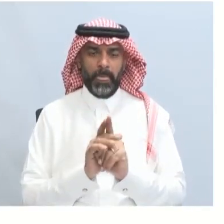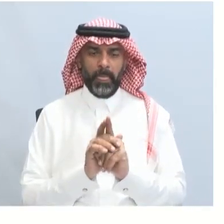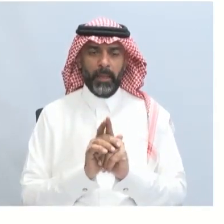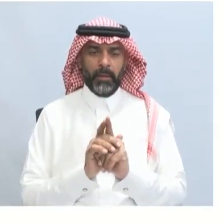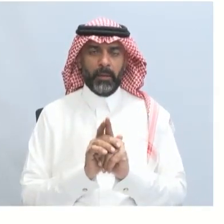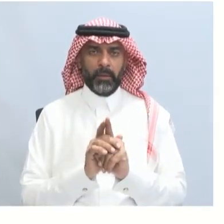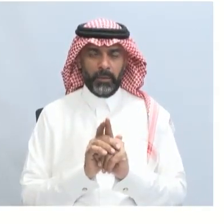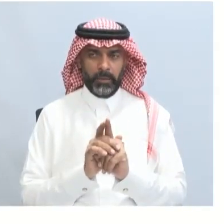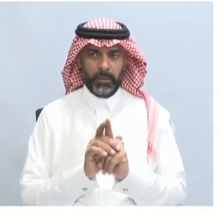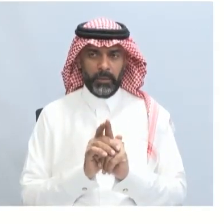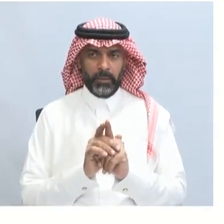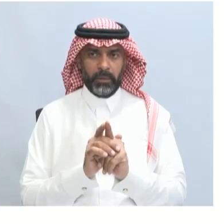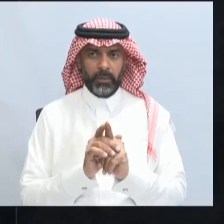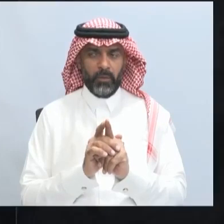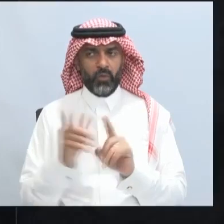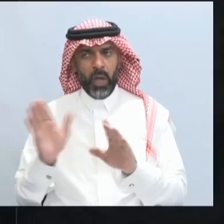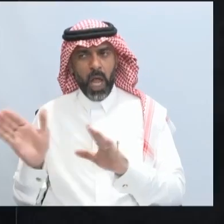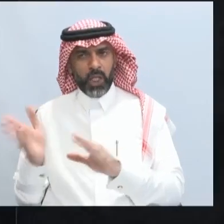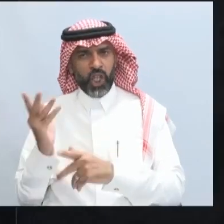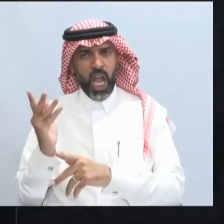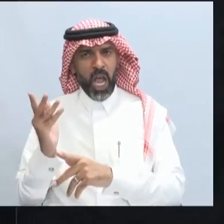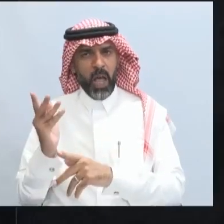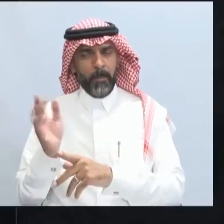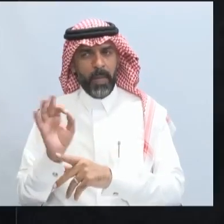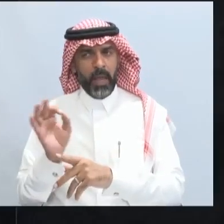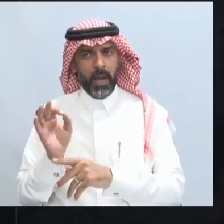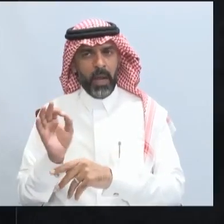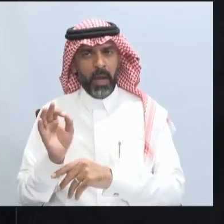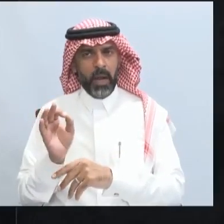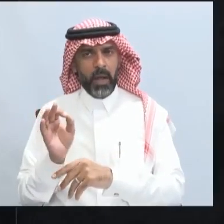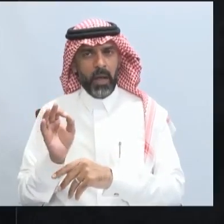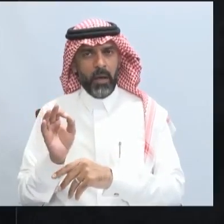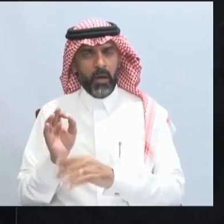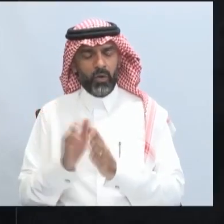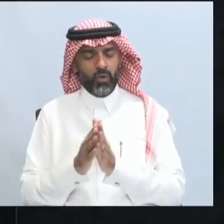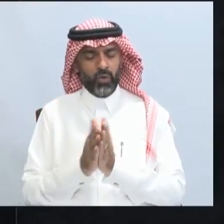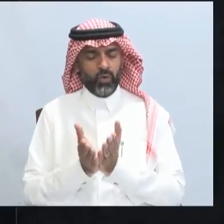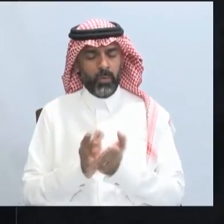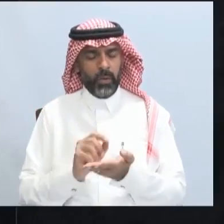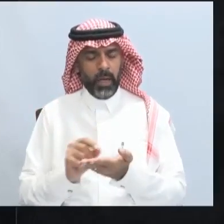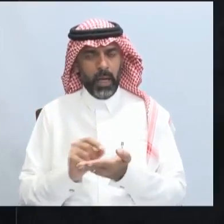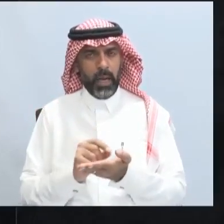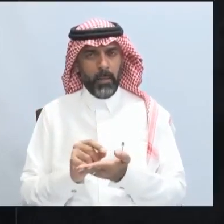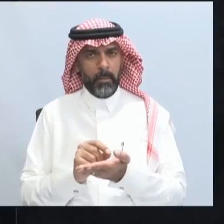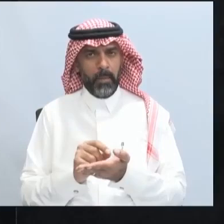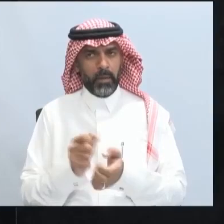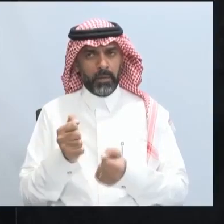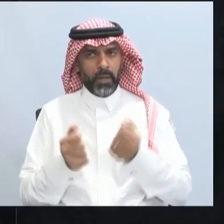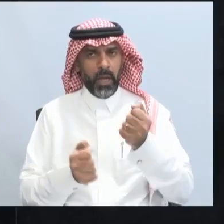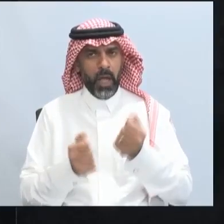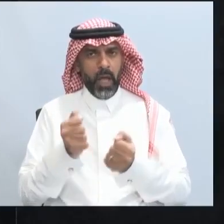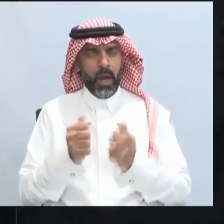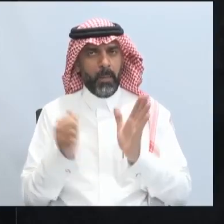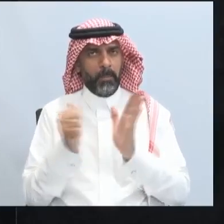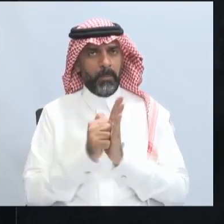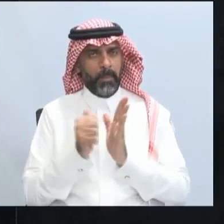سواء اما تكون اشياء ومن ذلك الكتب والاقلام وايضا السيارات